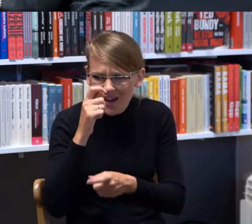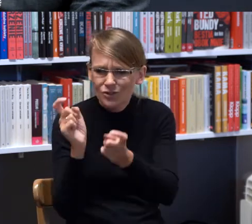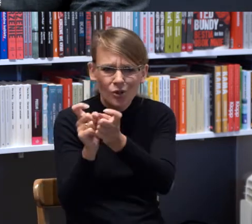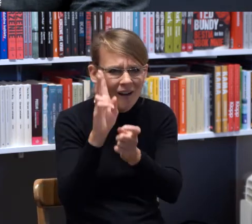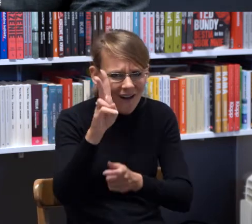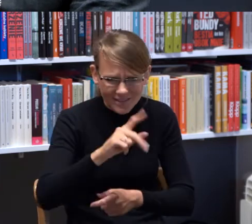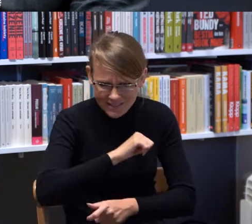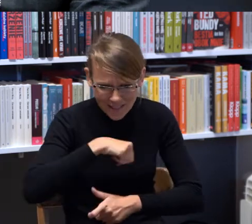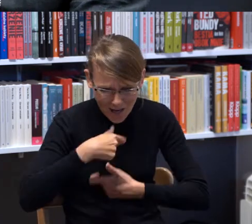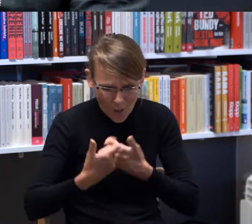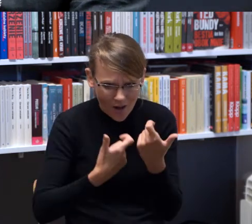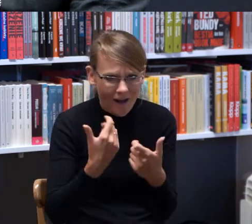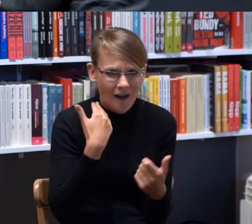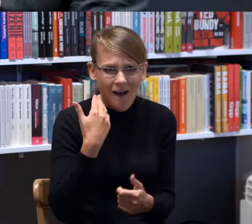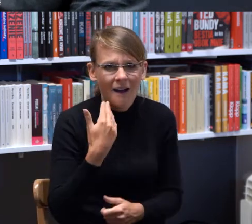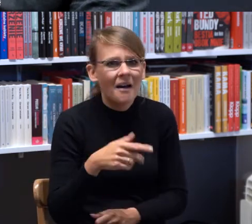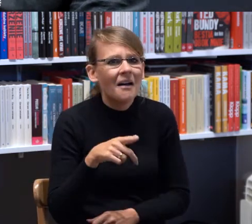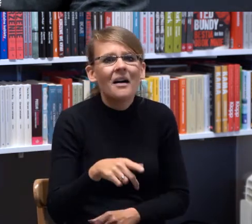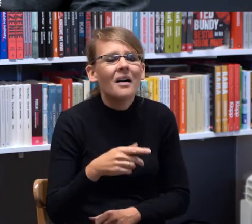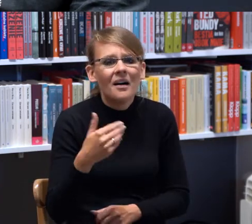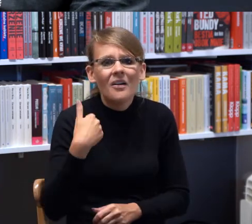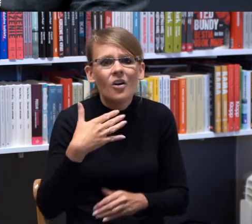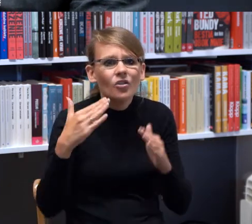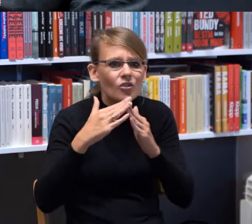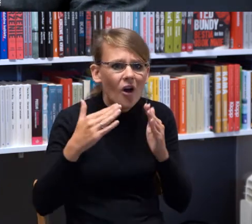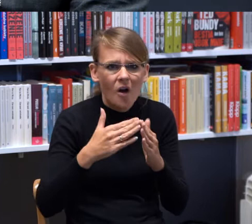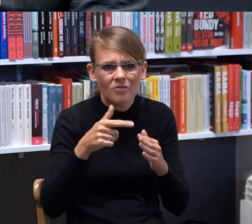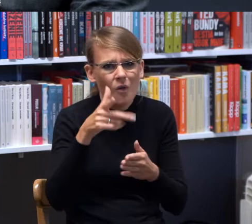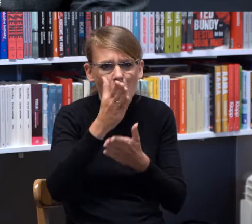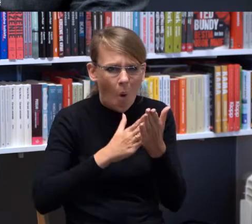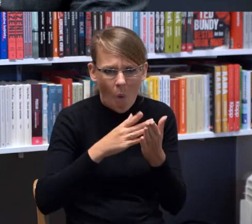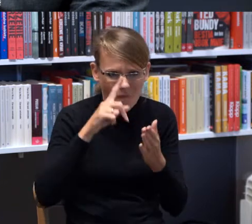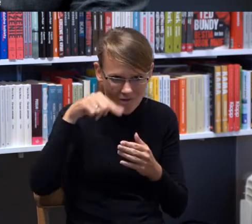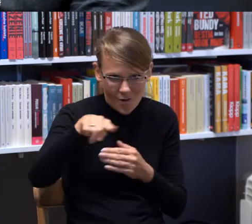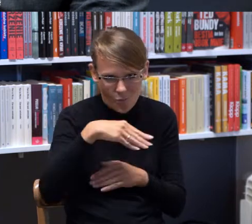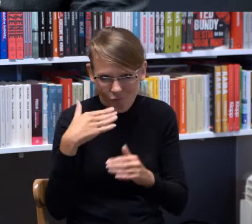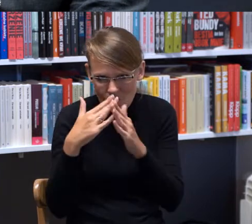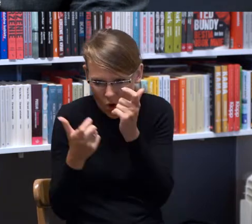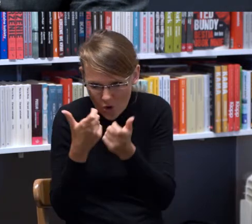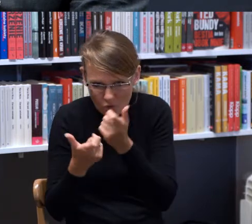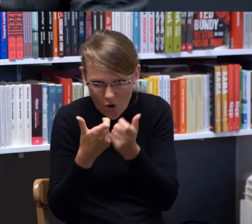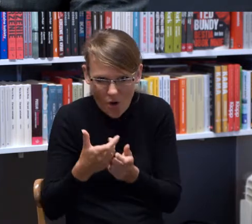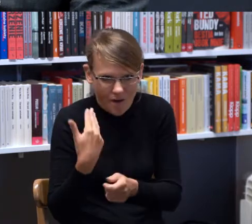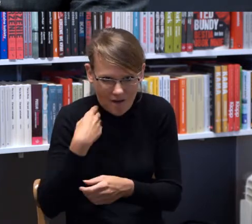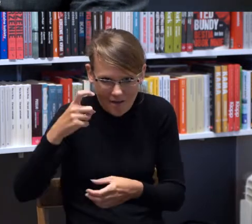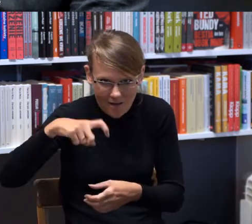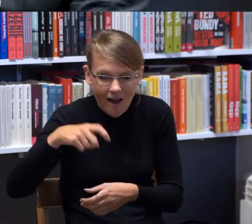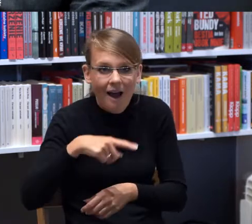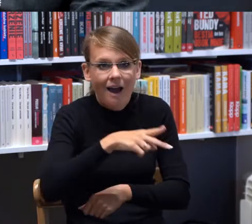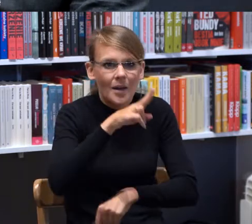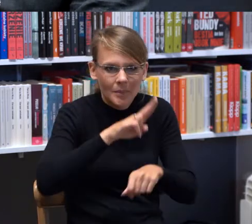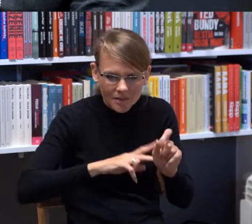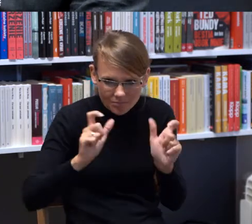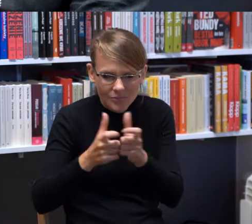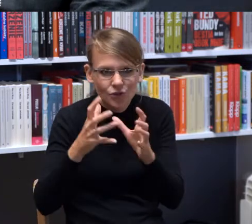tajemnicą policzy, ale właściwie co drugi dom to pędzili. Zresztą milicja chyba wykryła 10 razy